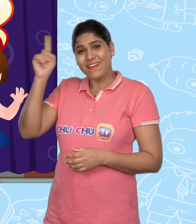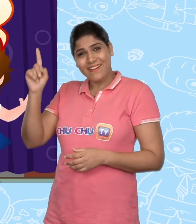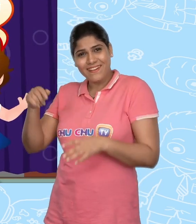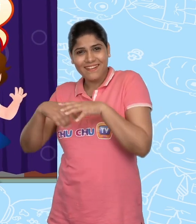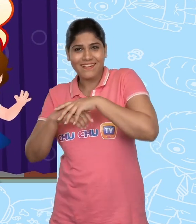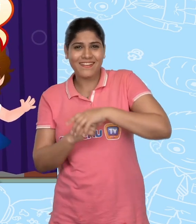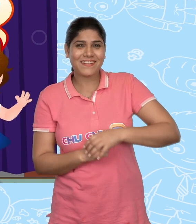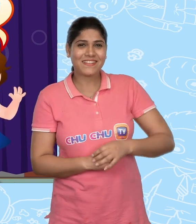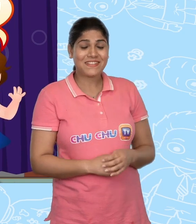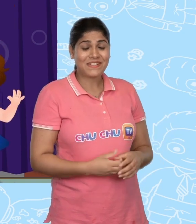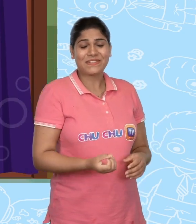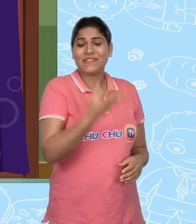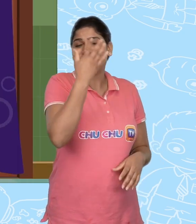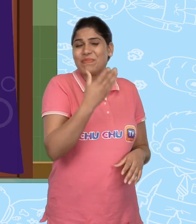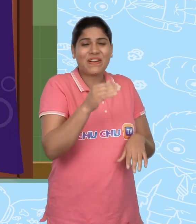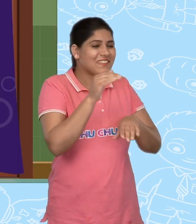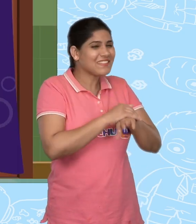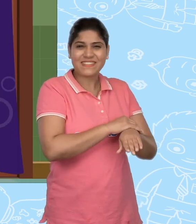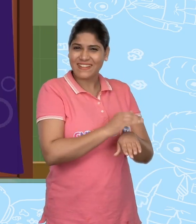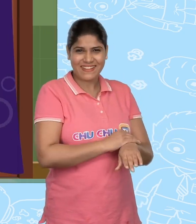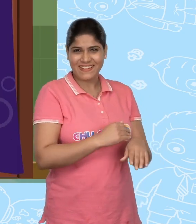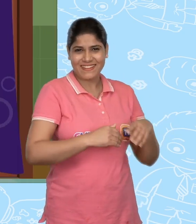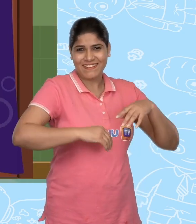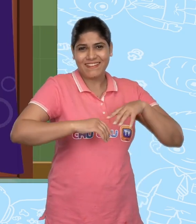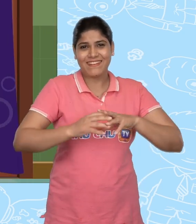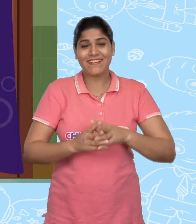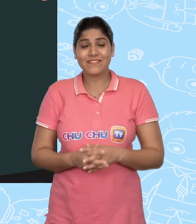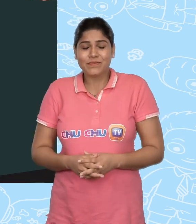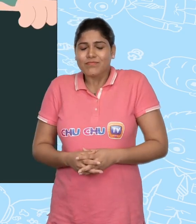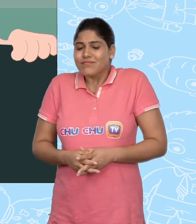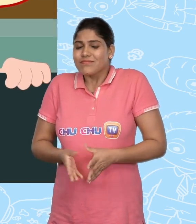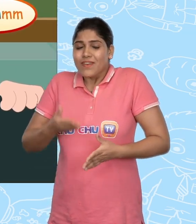गुड मॉर्निंग मम्मी। गुड मॉर्निंग स्वीट हार्ट।